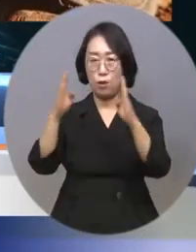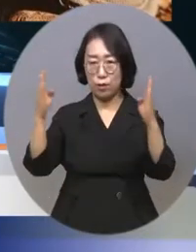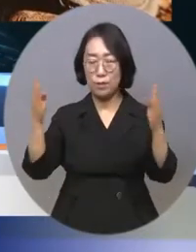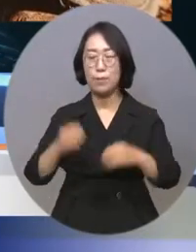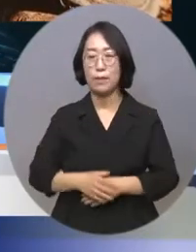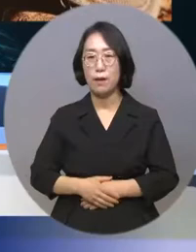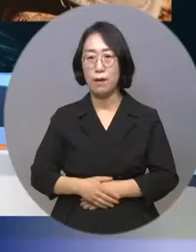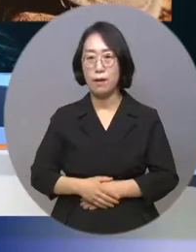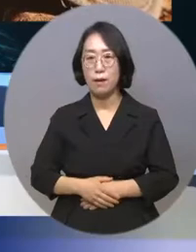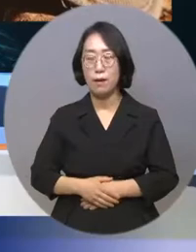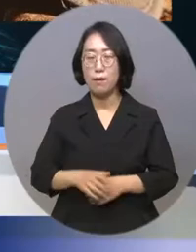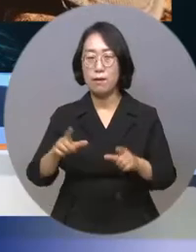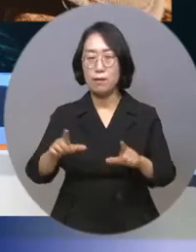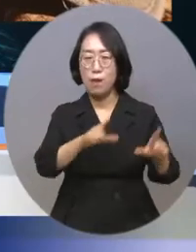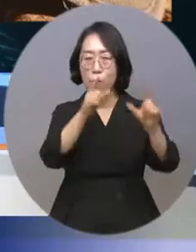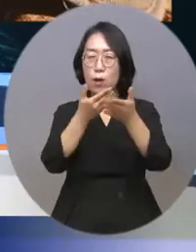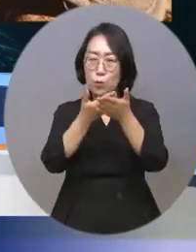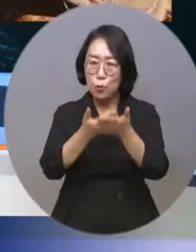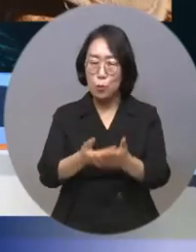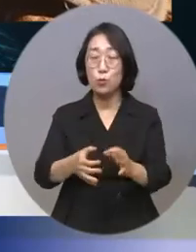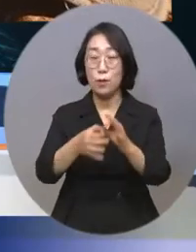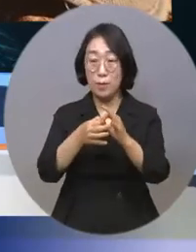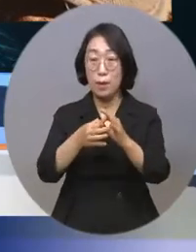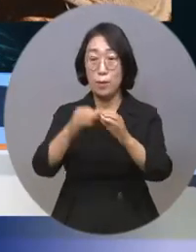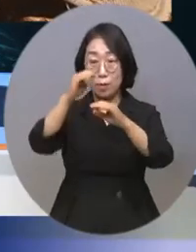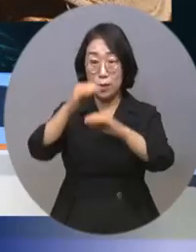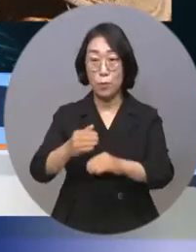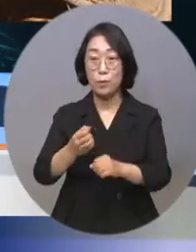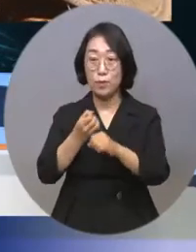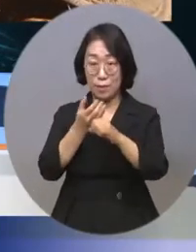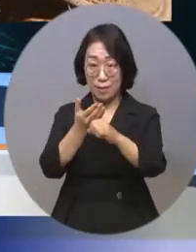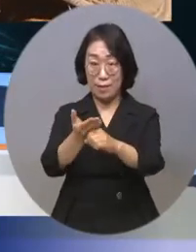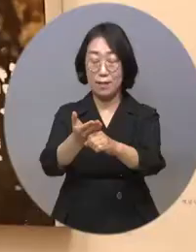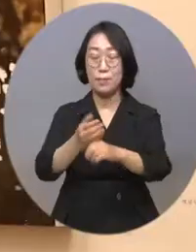일상의 소중함을 담은 작품들을 이소영 기자가 만나봤습니다.